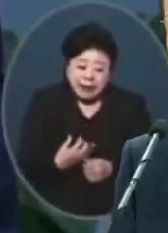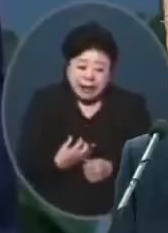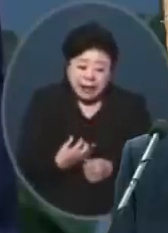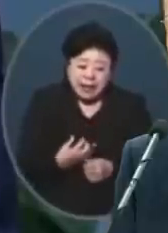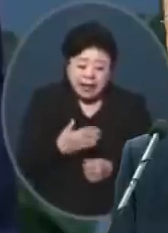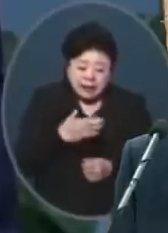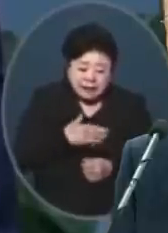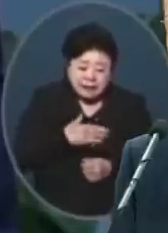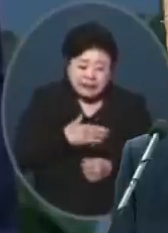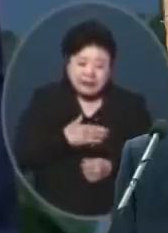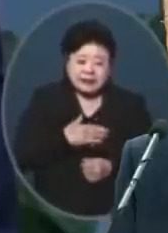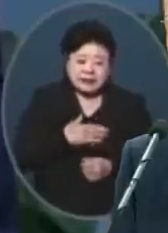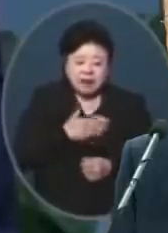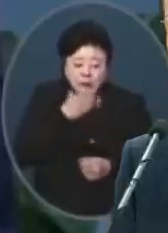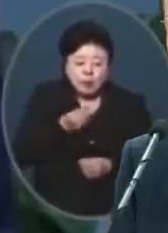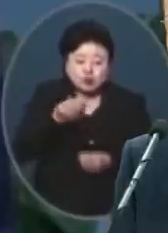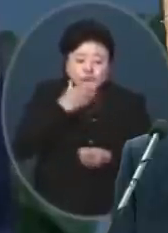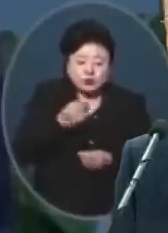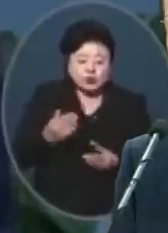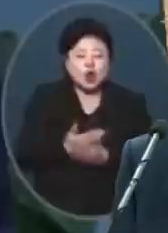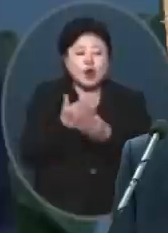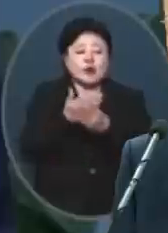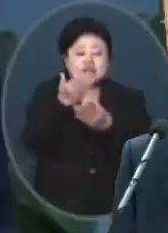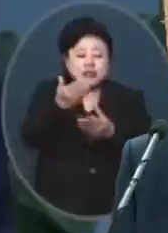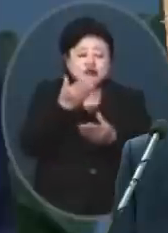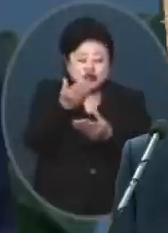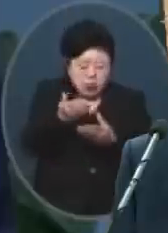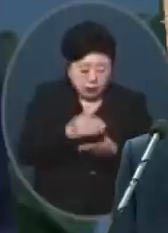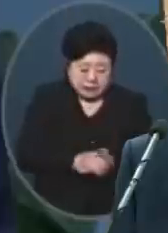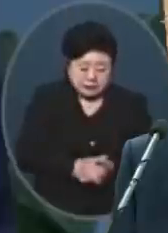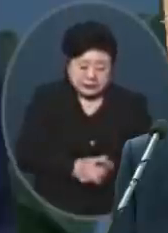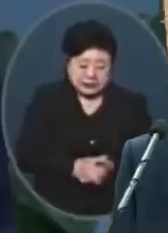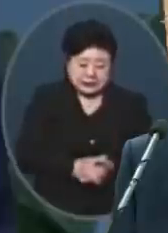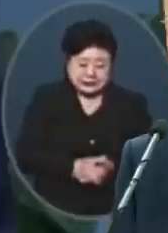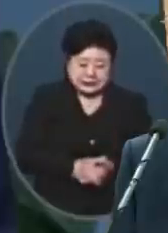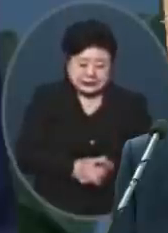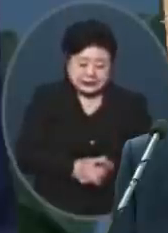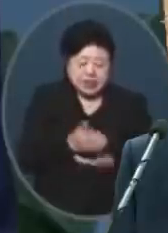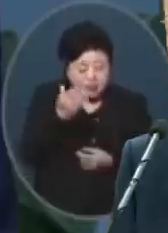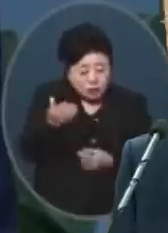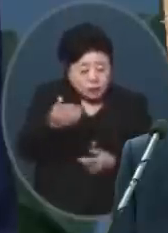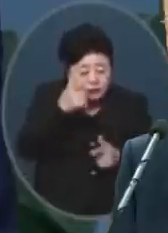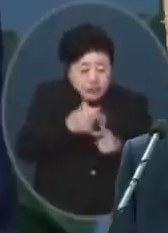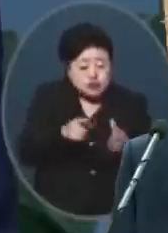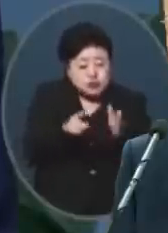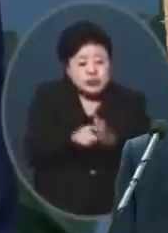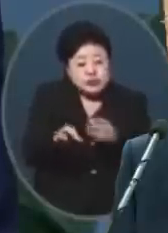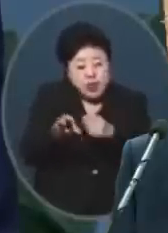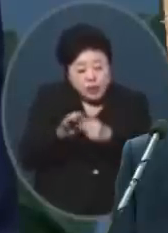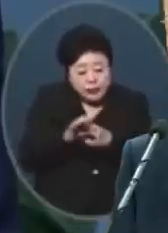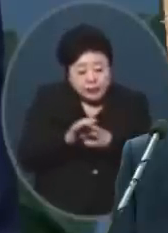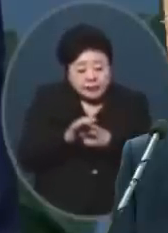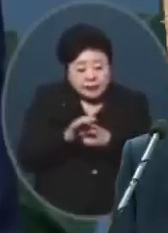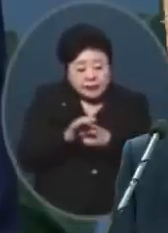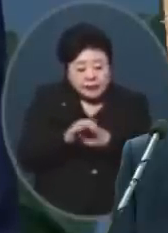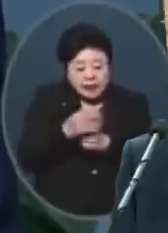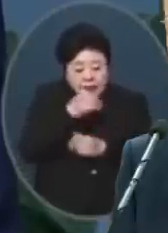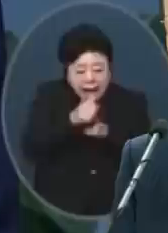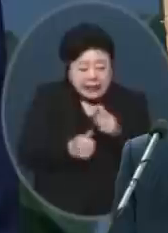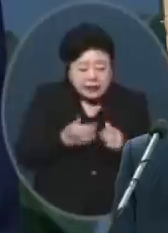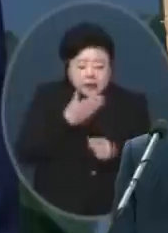내가 네게 복귀와 복주며 번치 않게 하고 번치 않게 하려고 하신대요 여러분이 예수를 믿으면